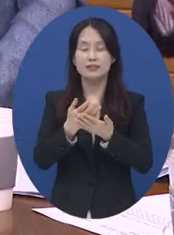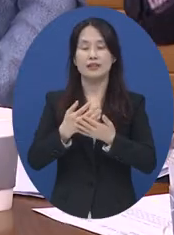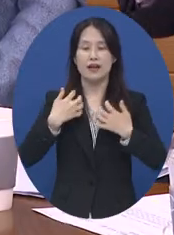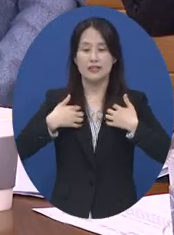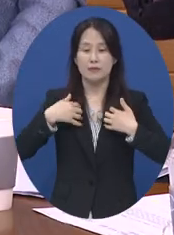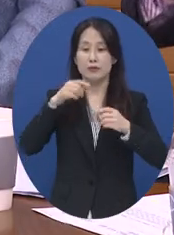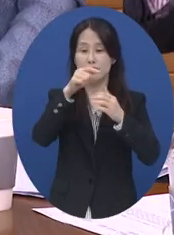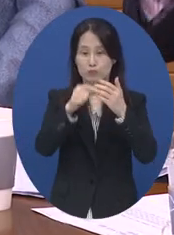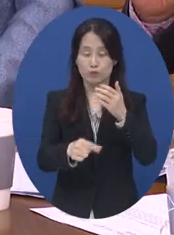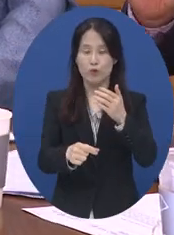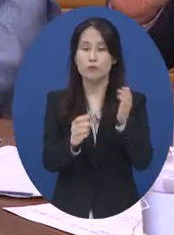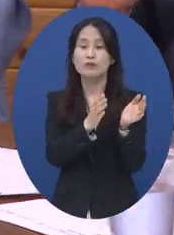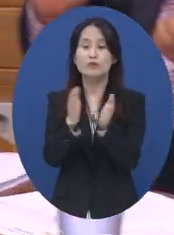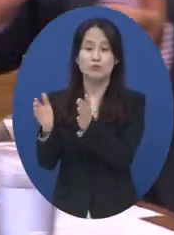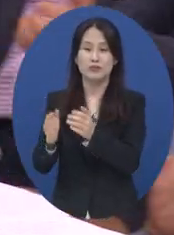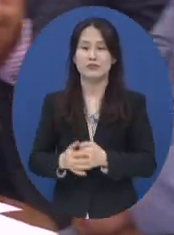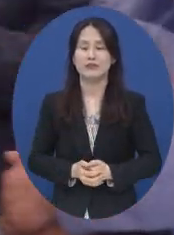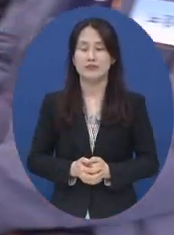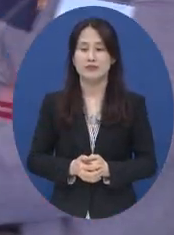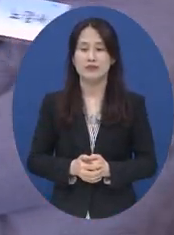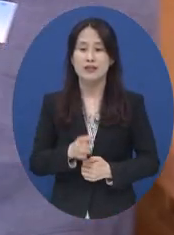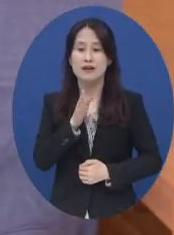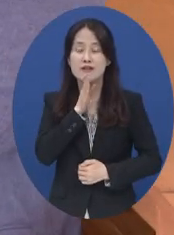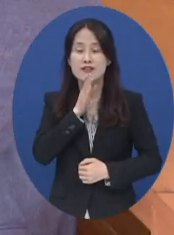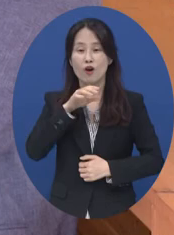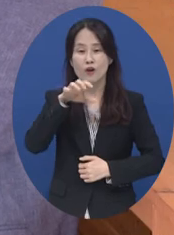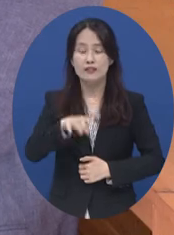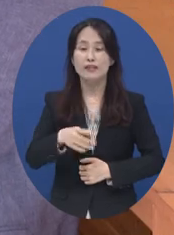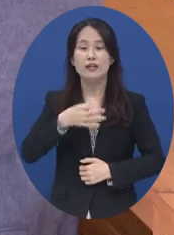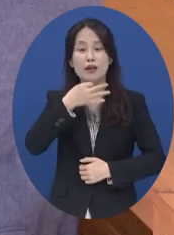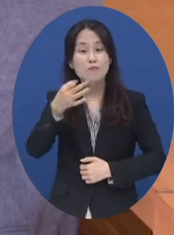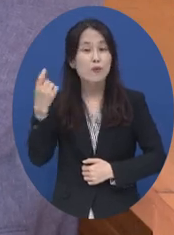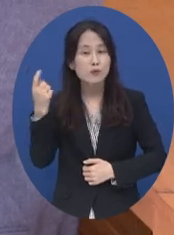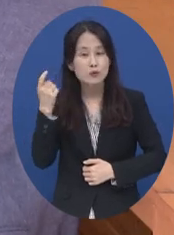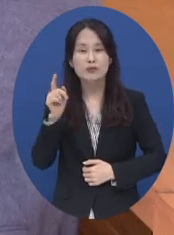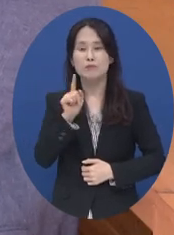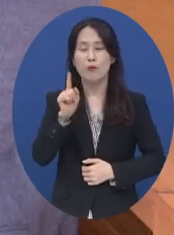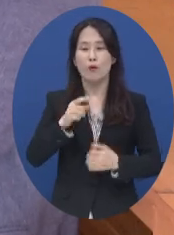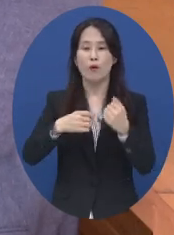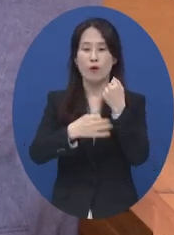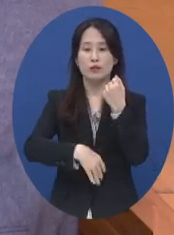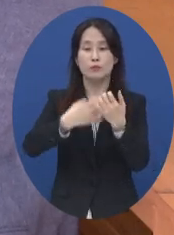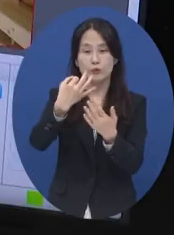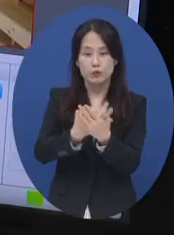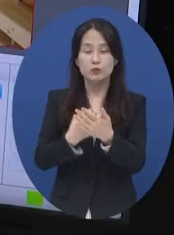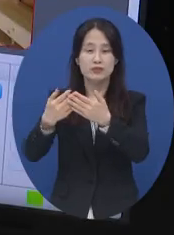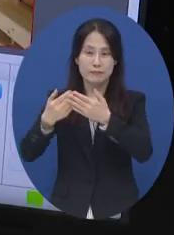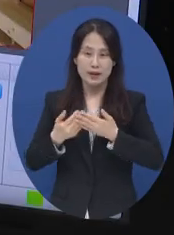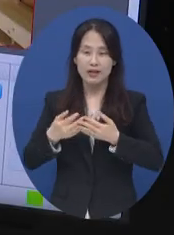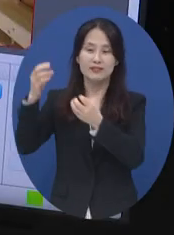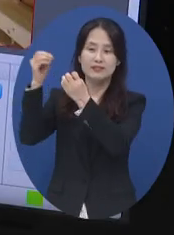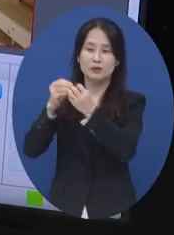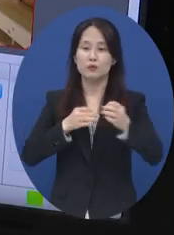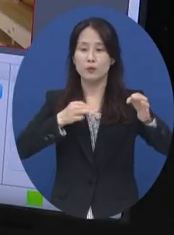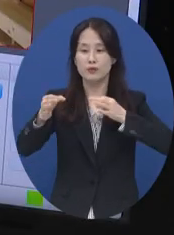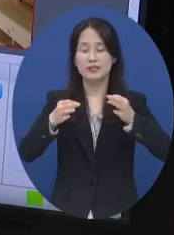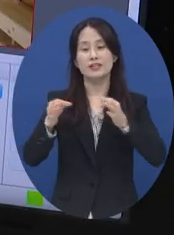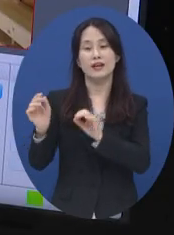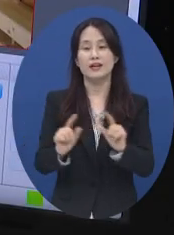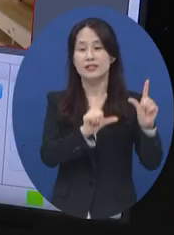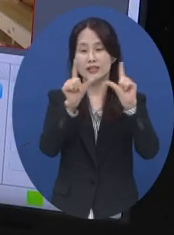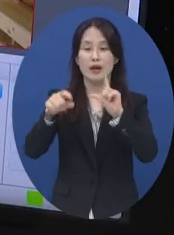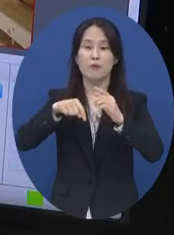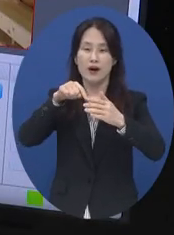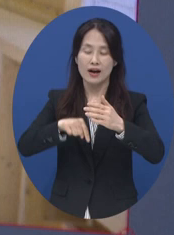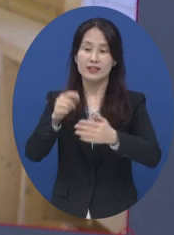프로그램들로 이루어집니다 재난 기본소득 현장의 목소리에 선 자 난 기분 소득을 지급받은 전통시장 상인들의